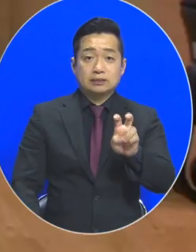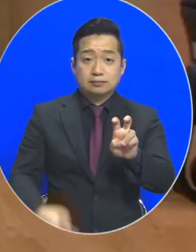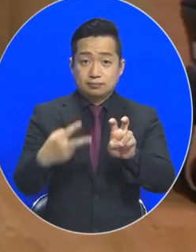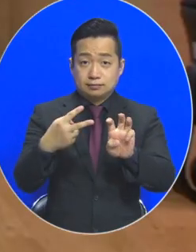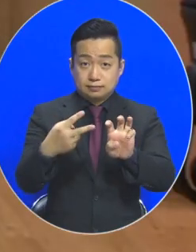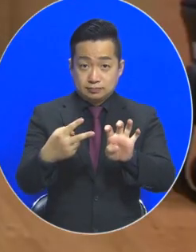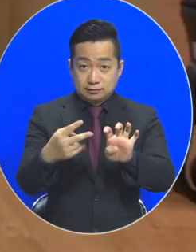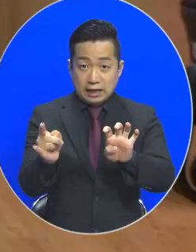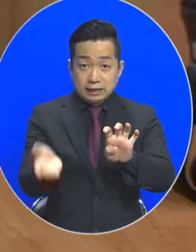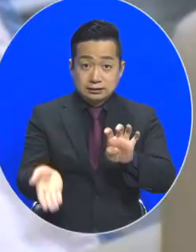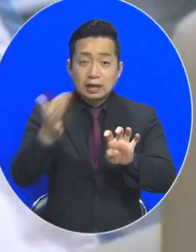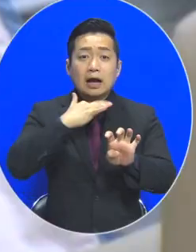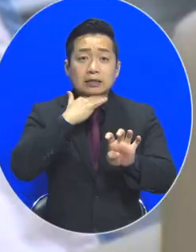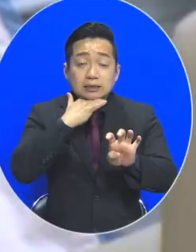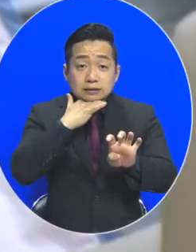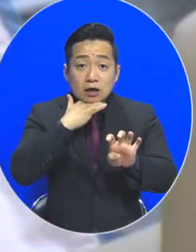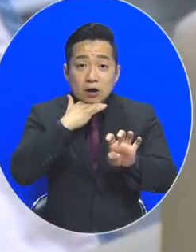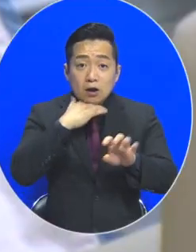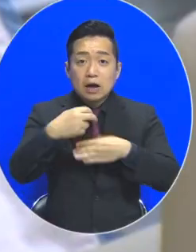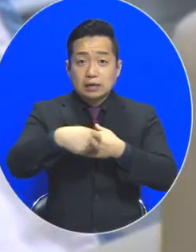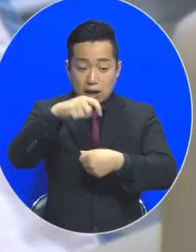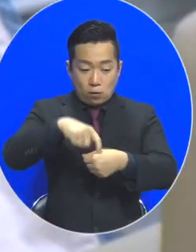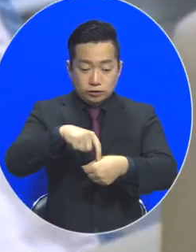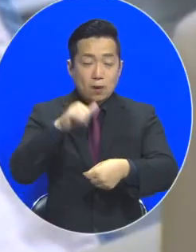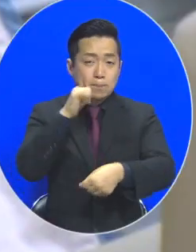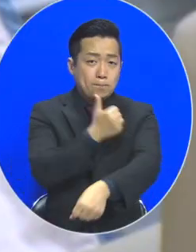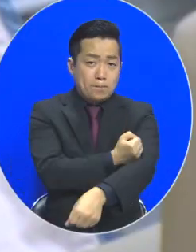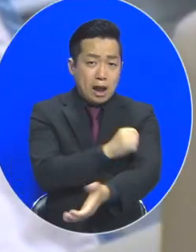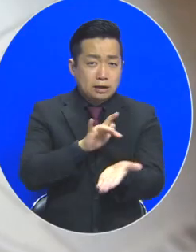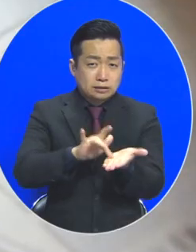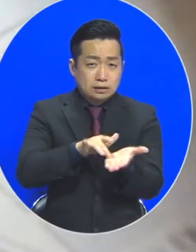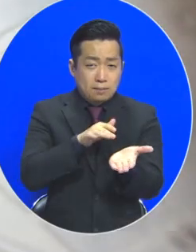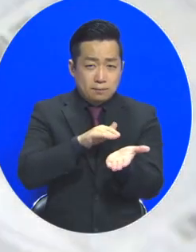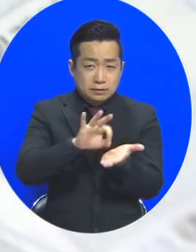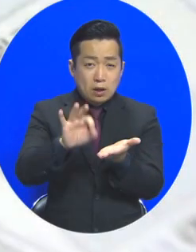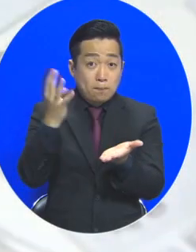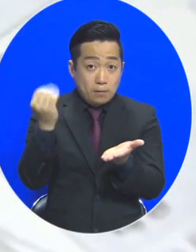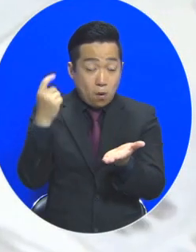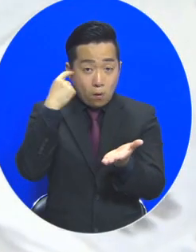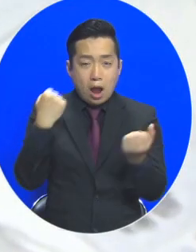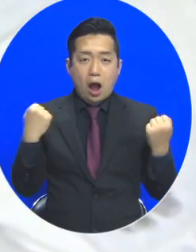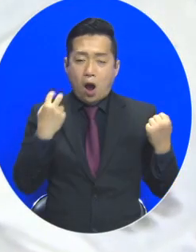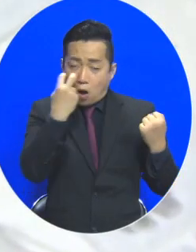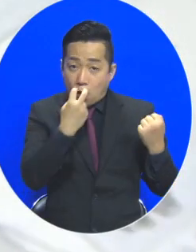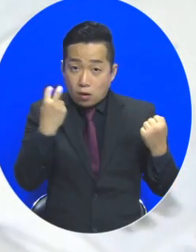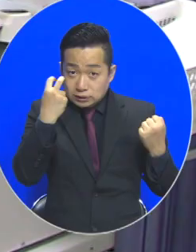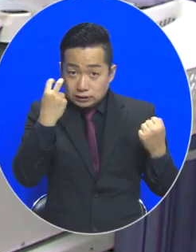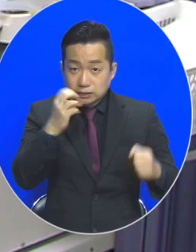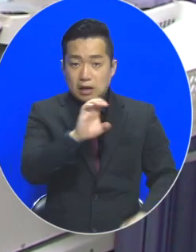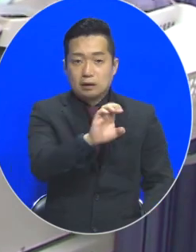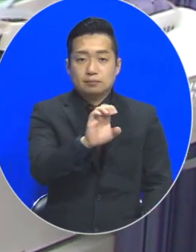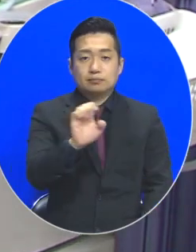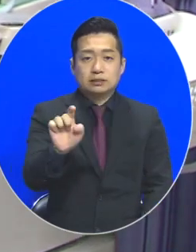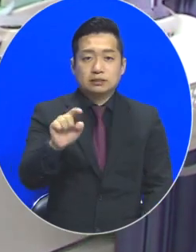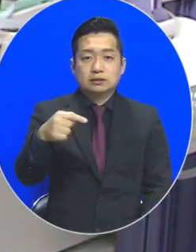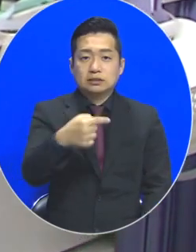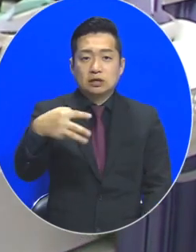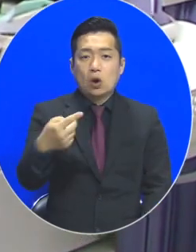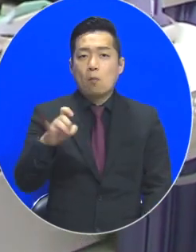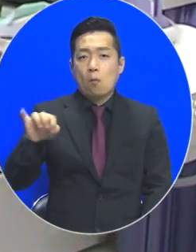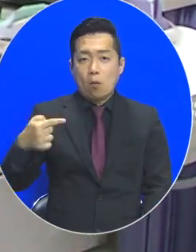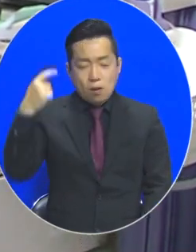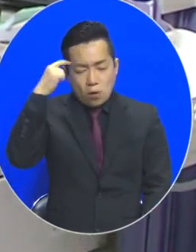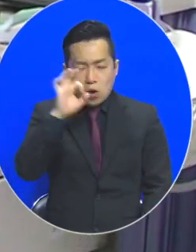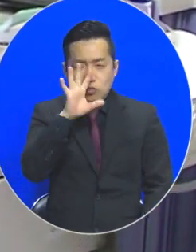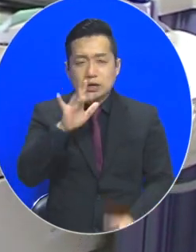이상 연령층에서 의료용 마약류 사용이 많은 건 건강검진이나 간단한 시술에 프로포폴 등 마취제가